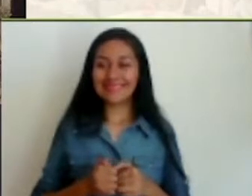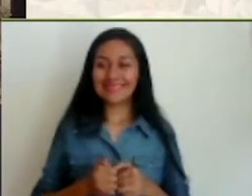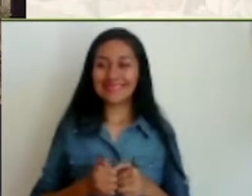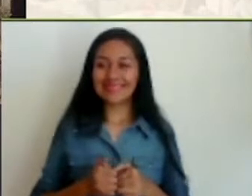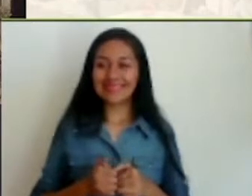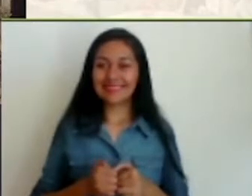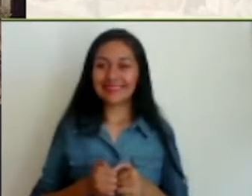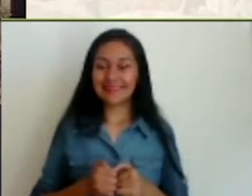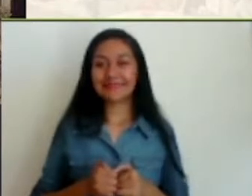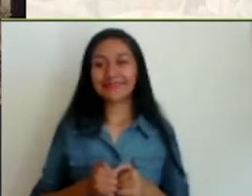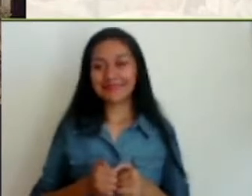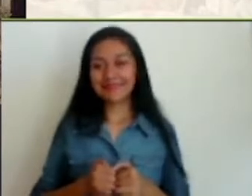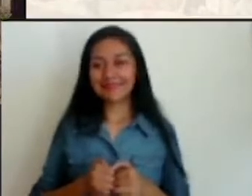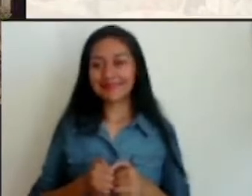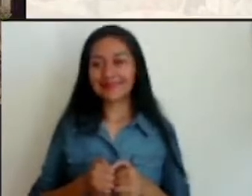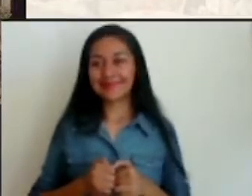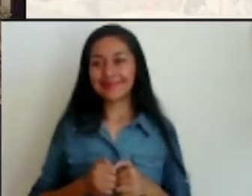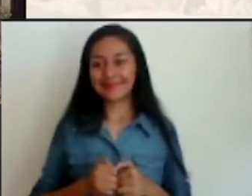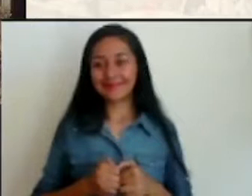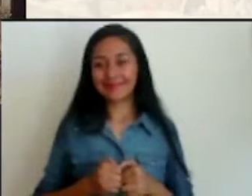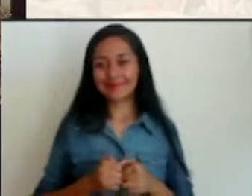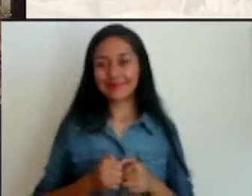Madonna con il bambino.